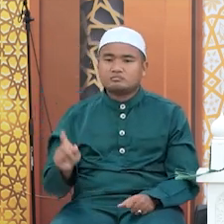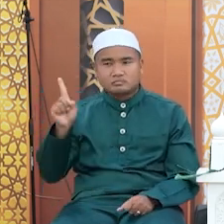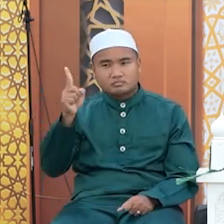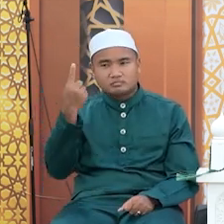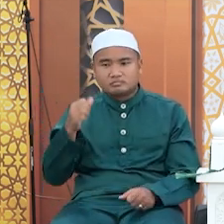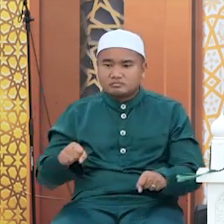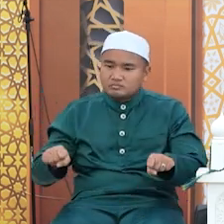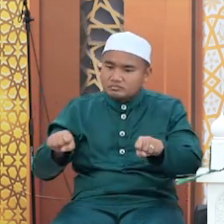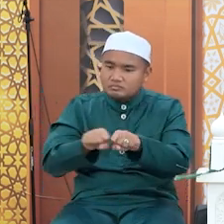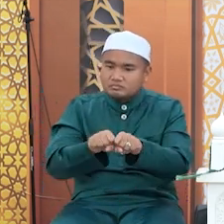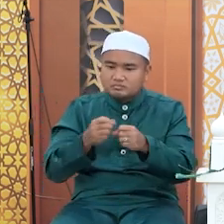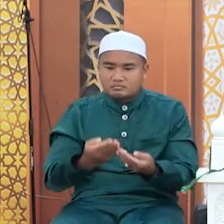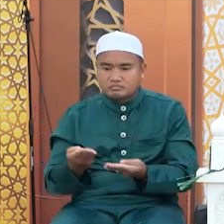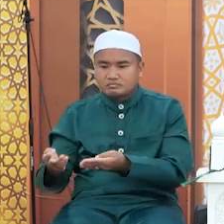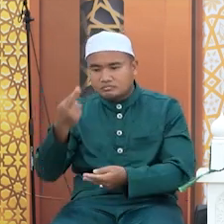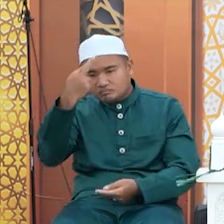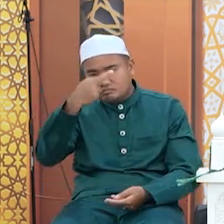kepada sekalian alam.